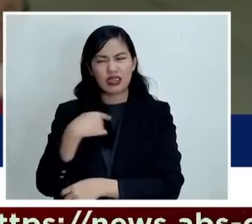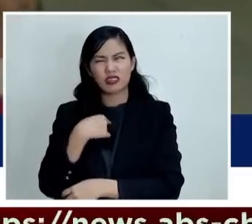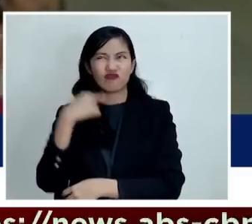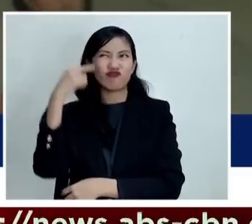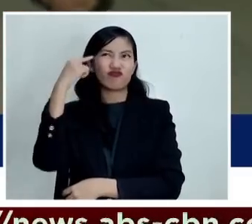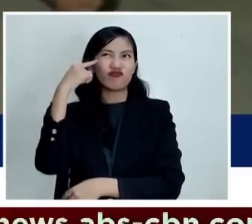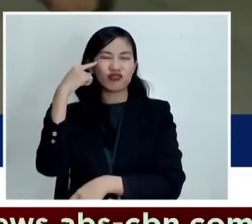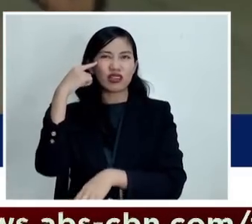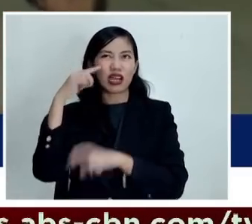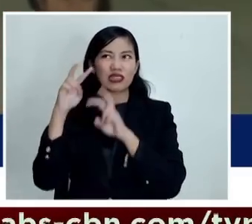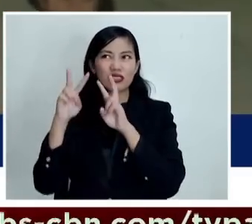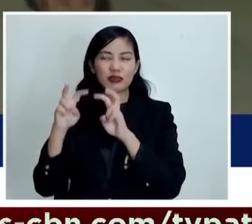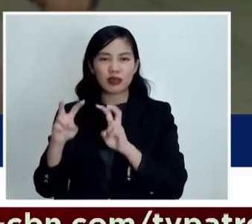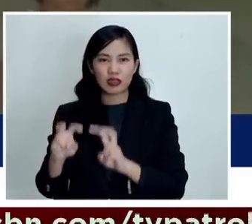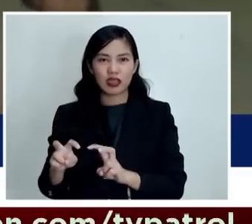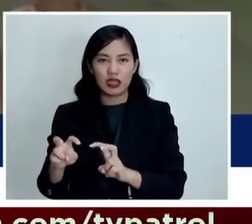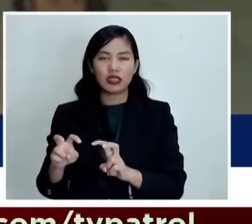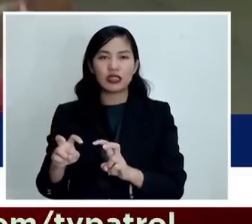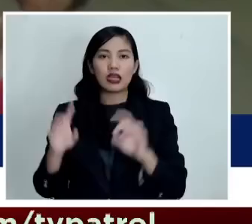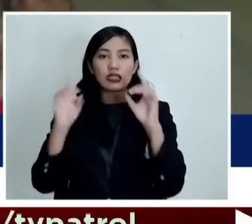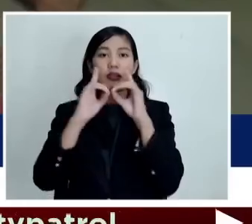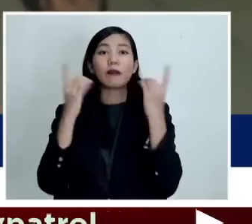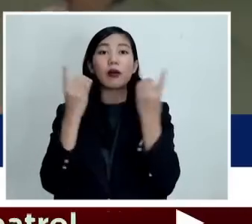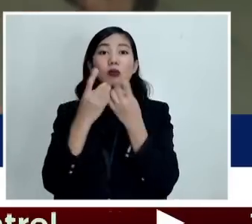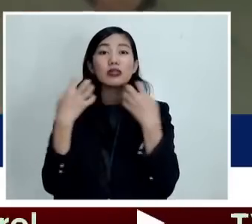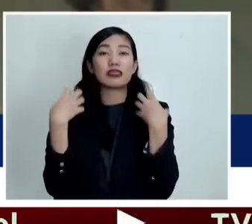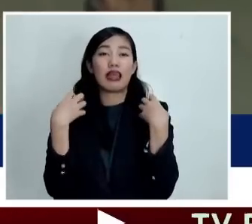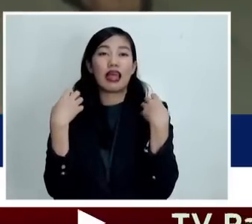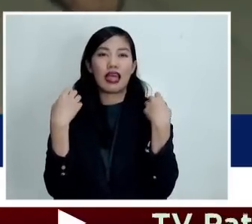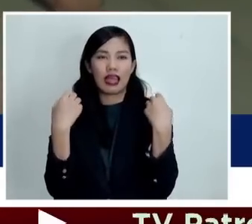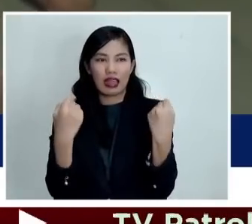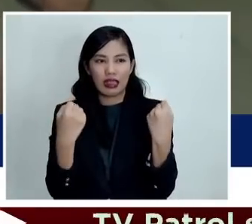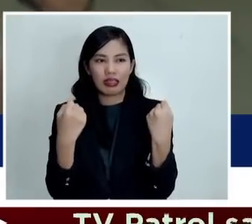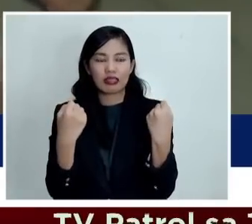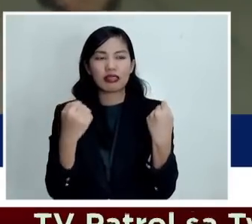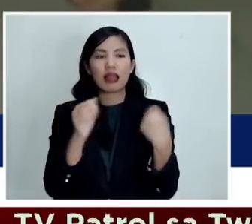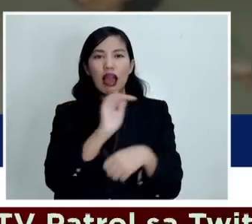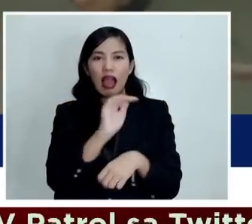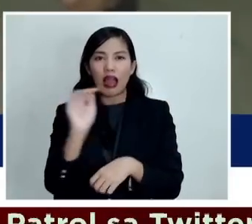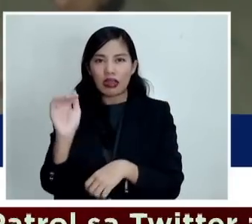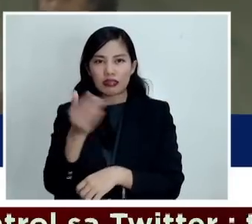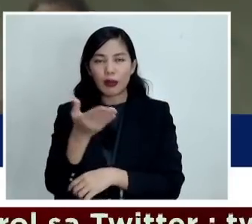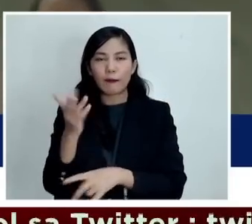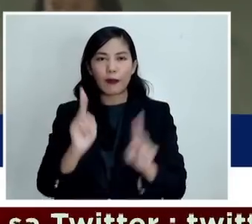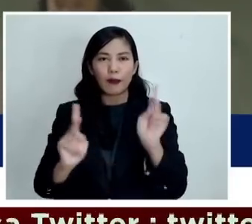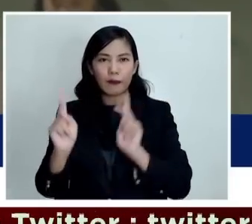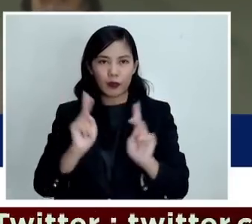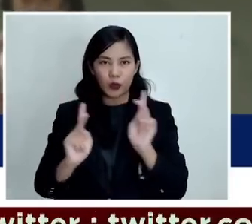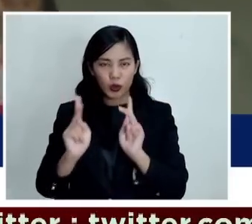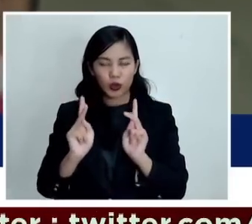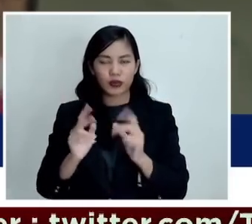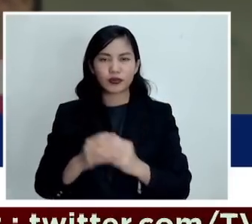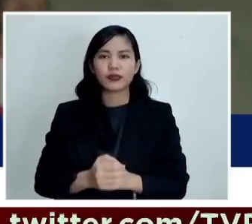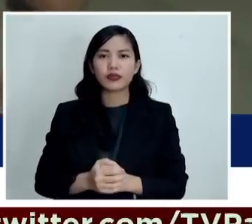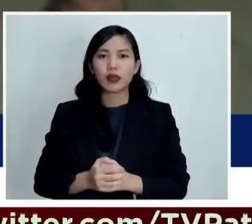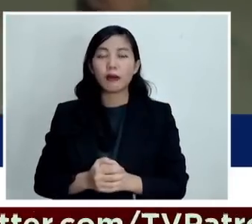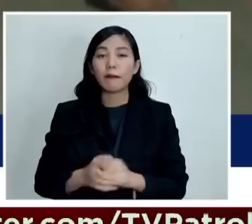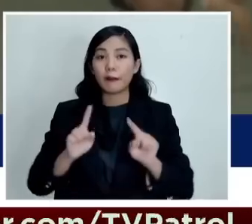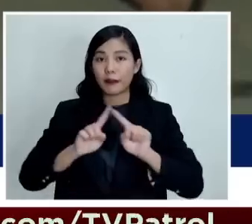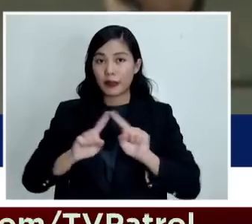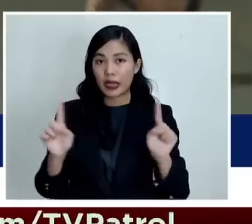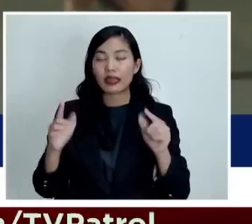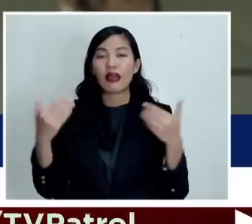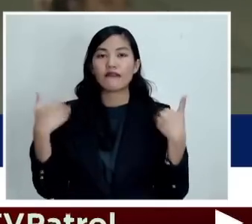ang hinihingi ng Department of Health sa publiko. Samantala, may anunsyo naman o may magandang balita naman ang World